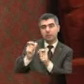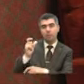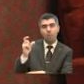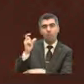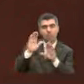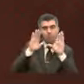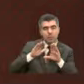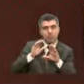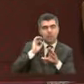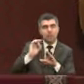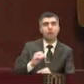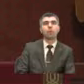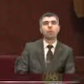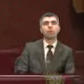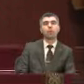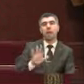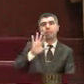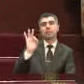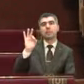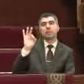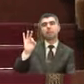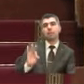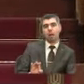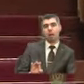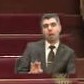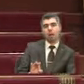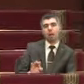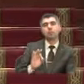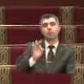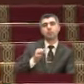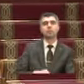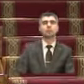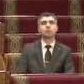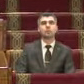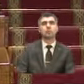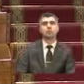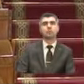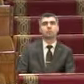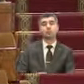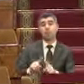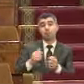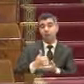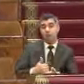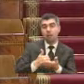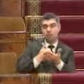طرف القيمين الدينيين 50% أو 60%، كإعانة عيد